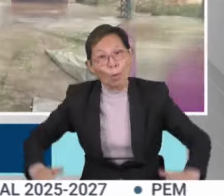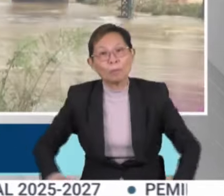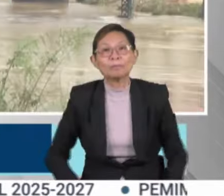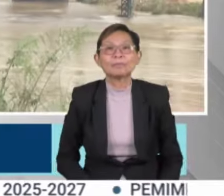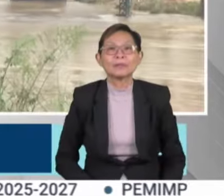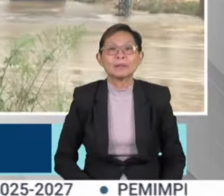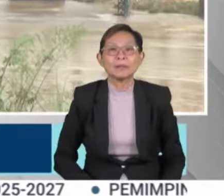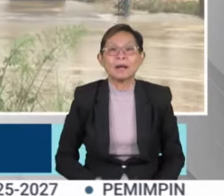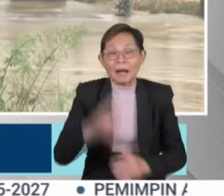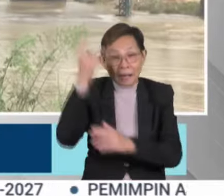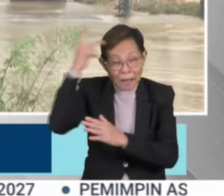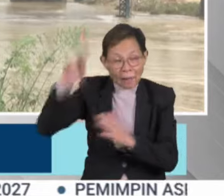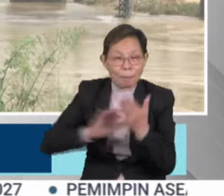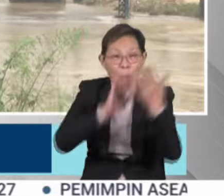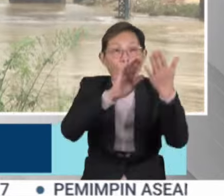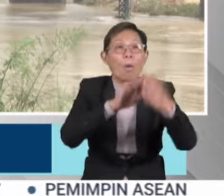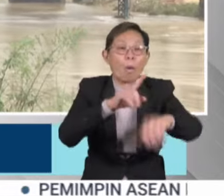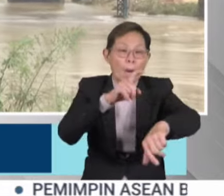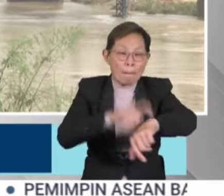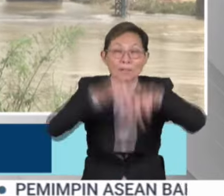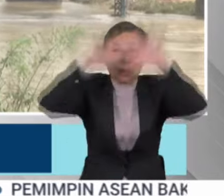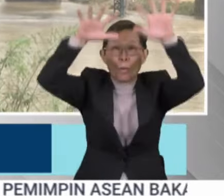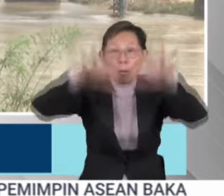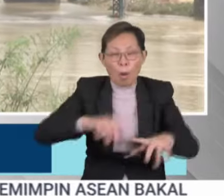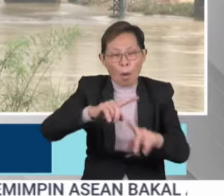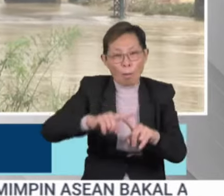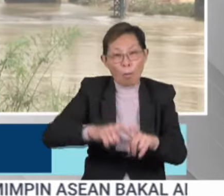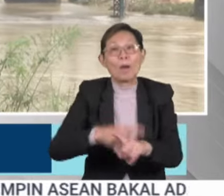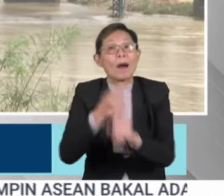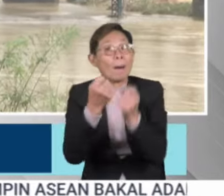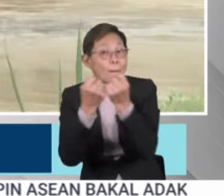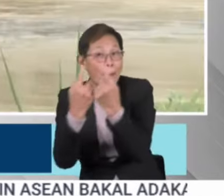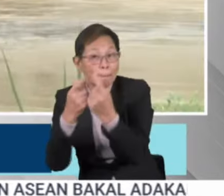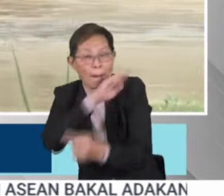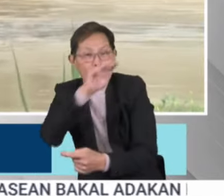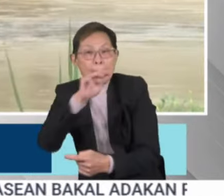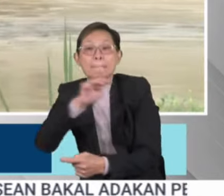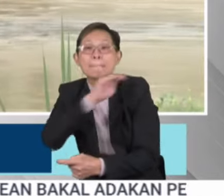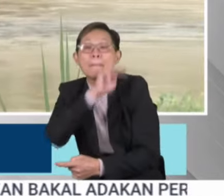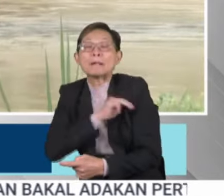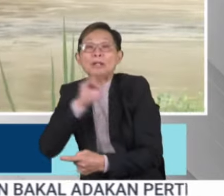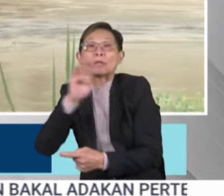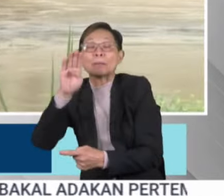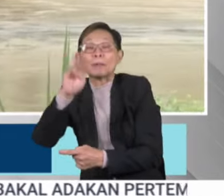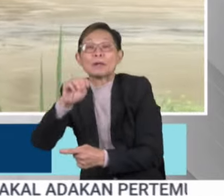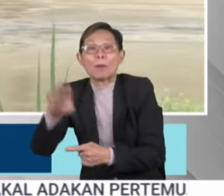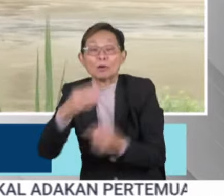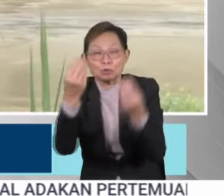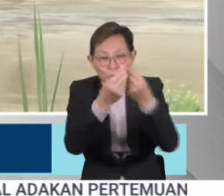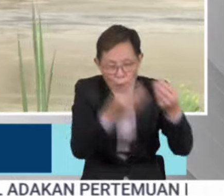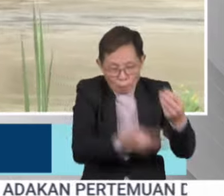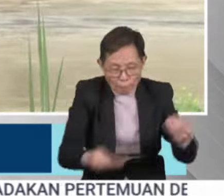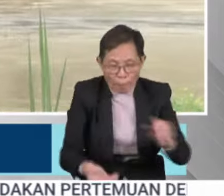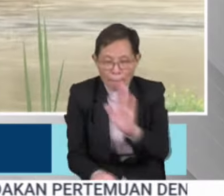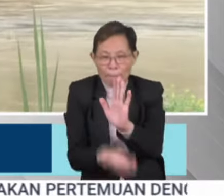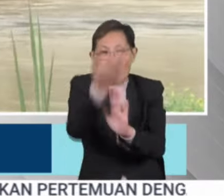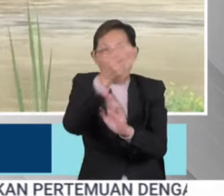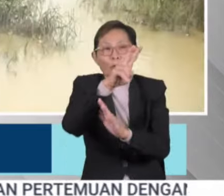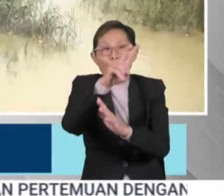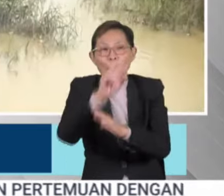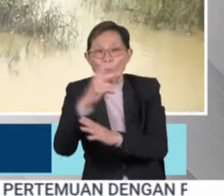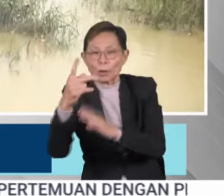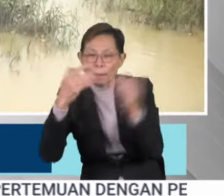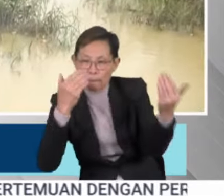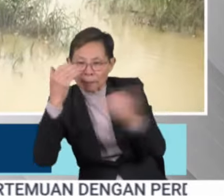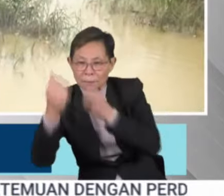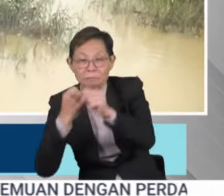Ini pula langkah Kelantan hadapi musim tengkujuh bulan depan. Menurut Menteri Besar, jumlah aset ditingkatkan hampir 20,000